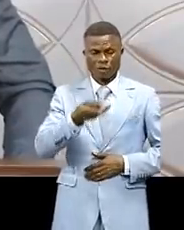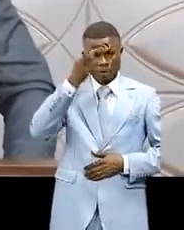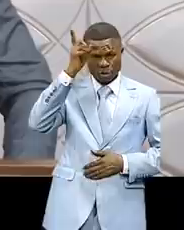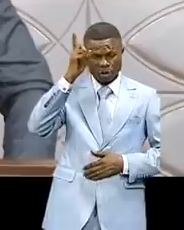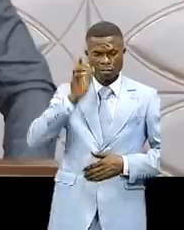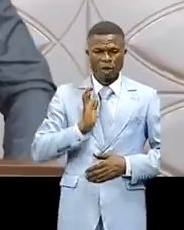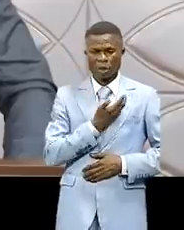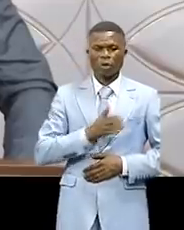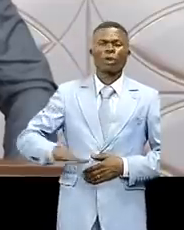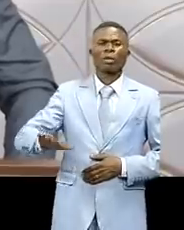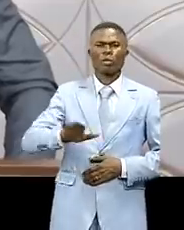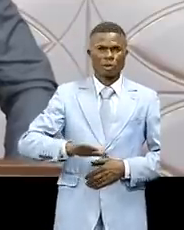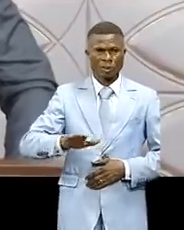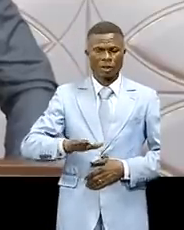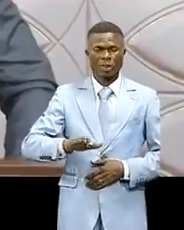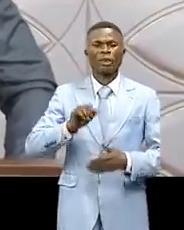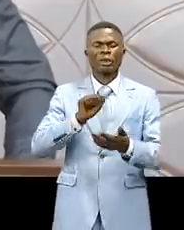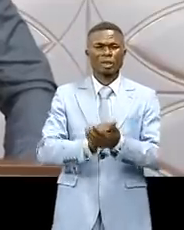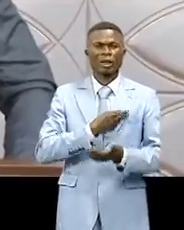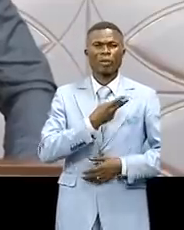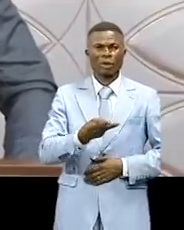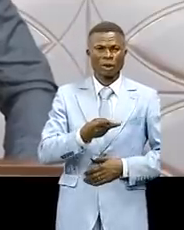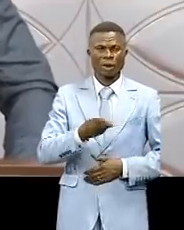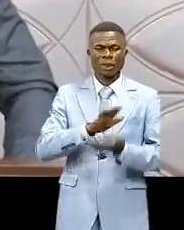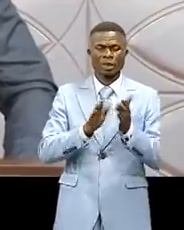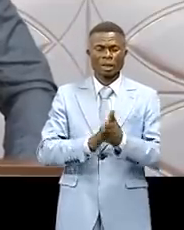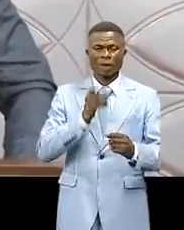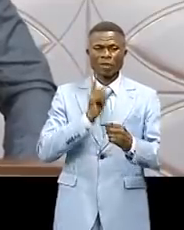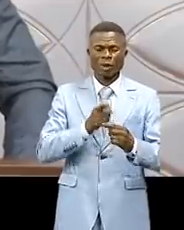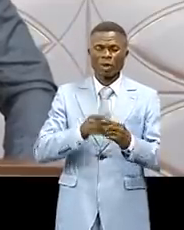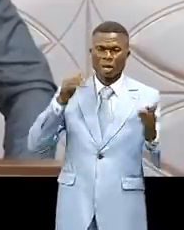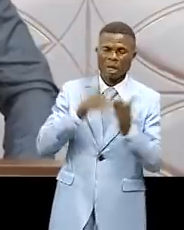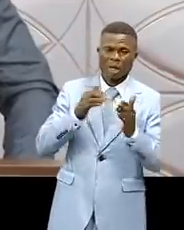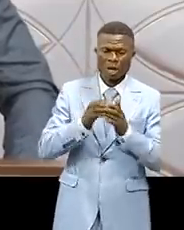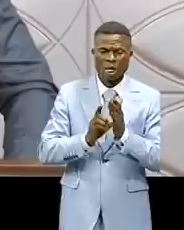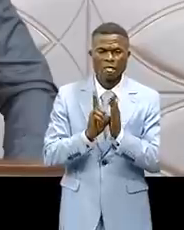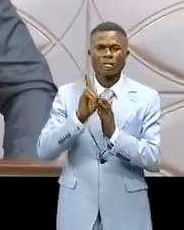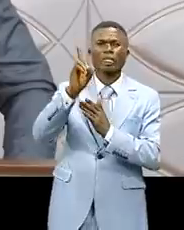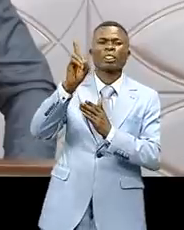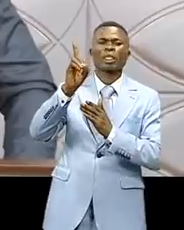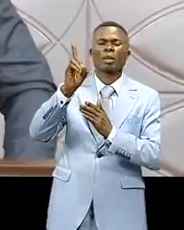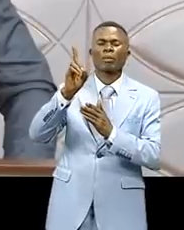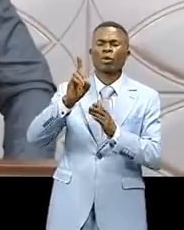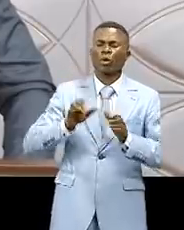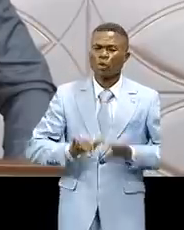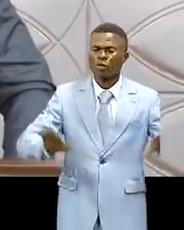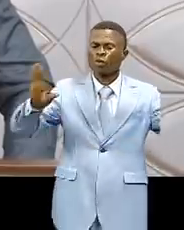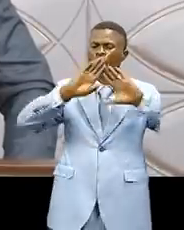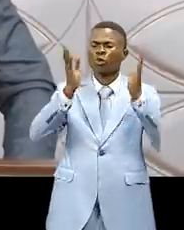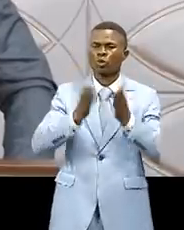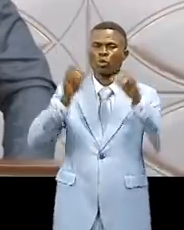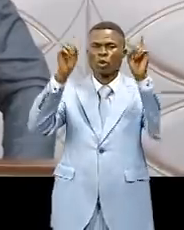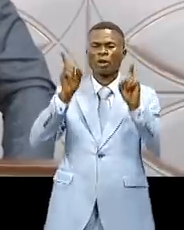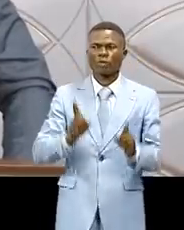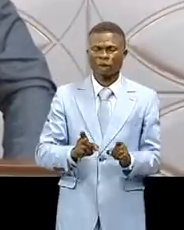pays celle d'être le fer de lance du décollage décisif de l'ensemble de notre continent